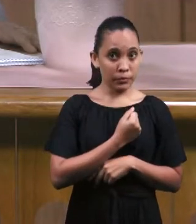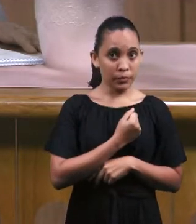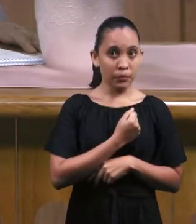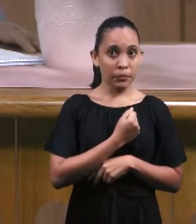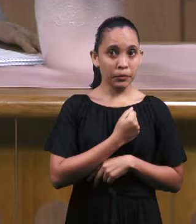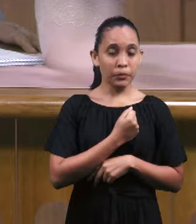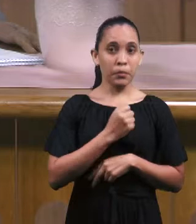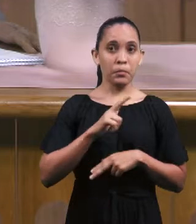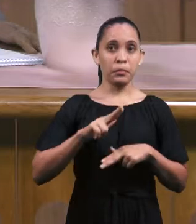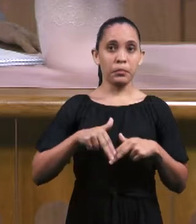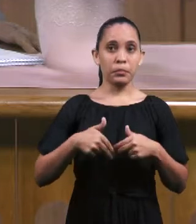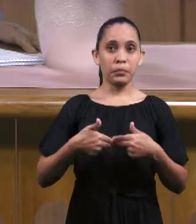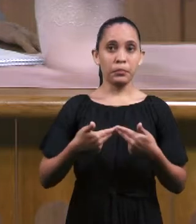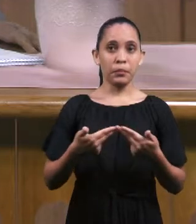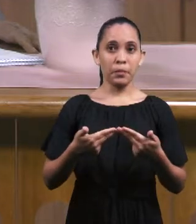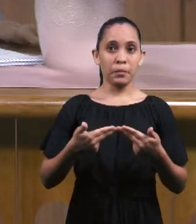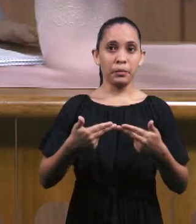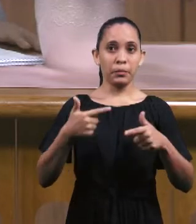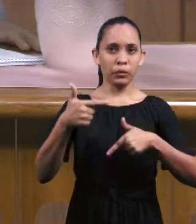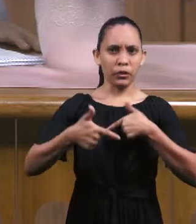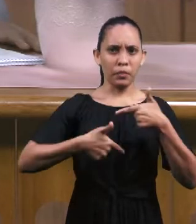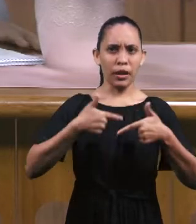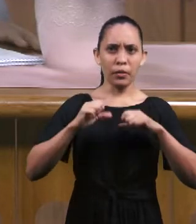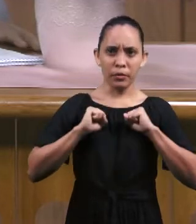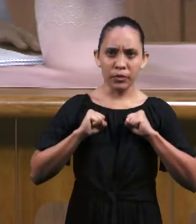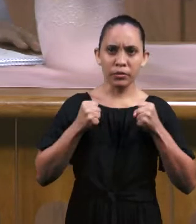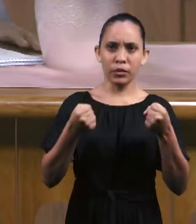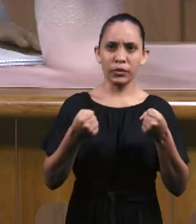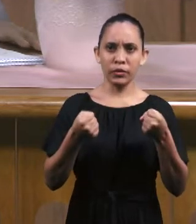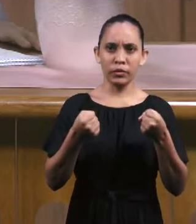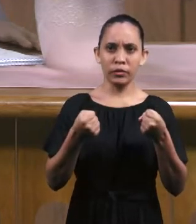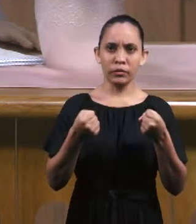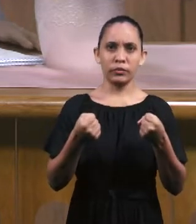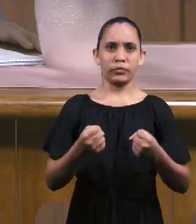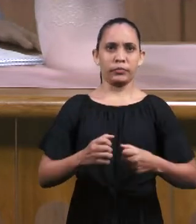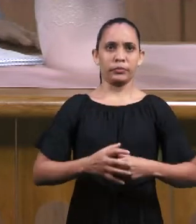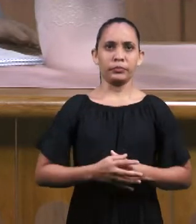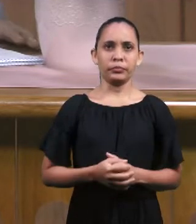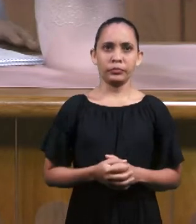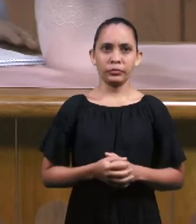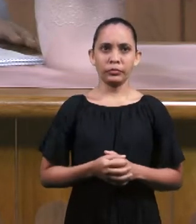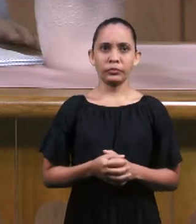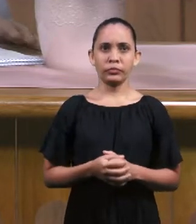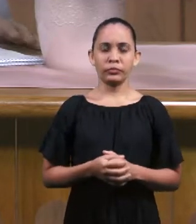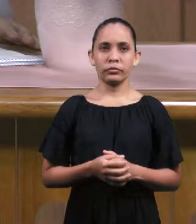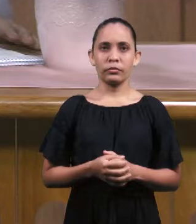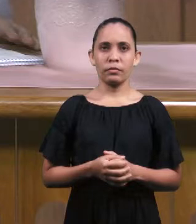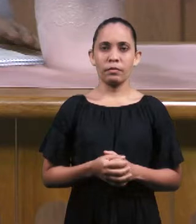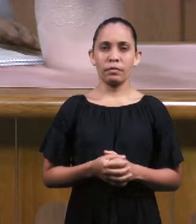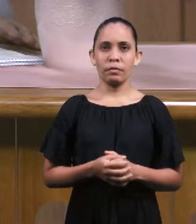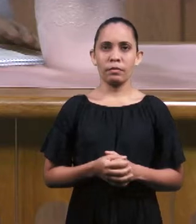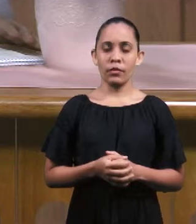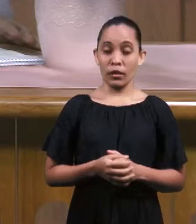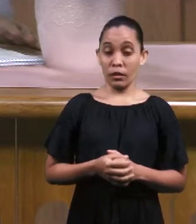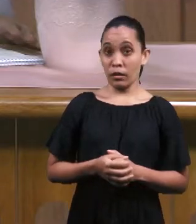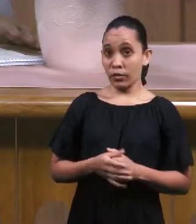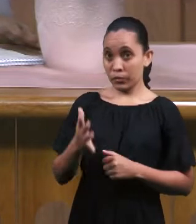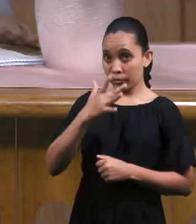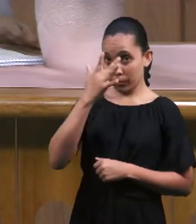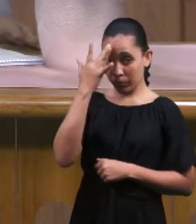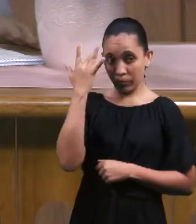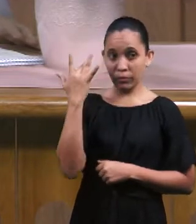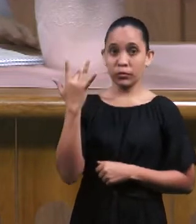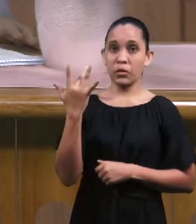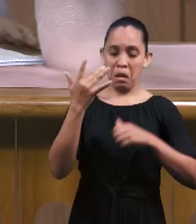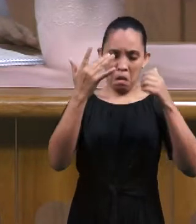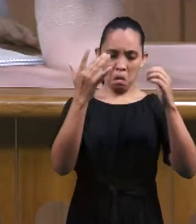était le culte. Au lieu d'être Jésus, c'était le culte aux saints. Les saints méritaient. On ne sait pas s'ils